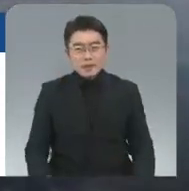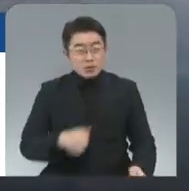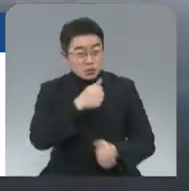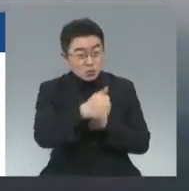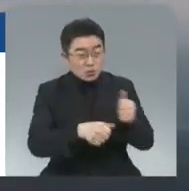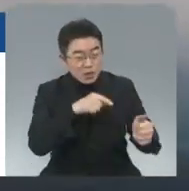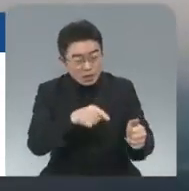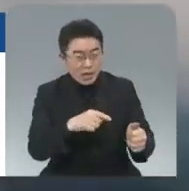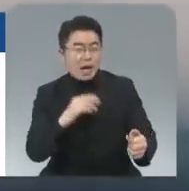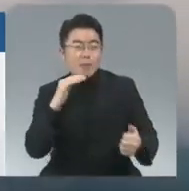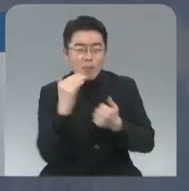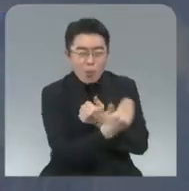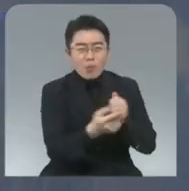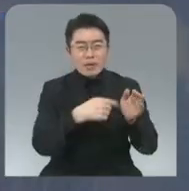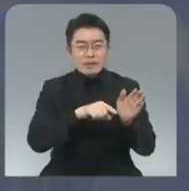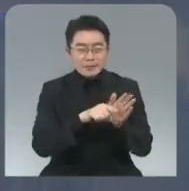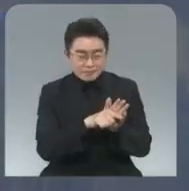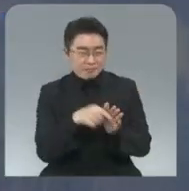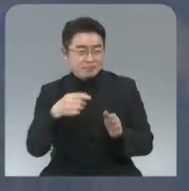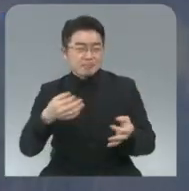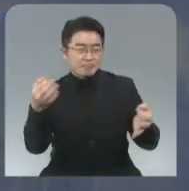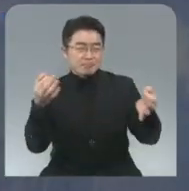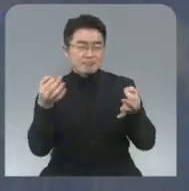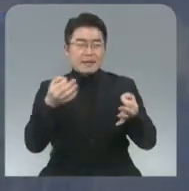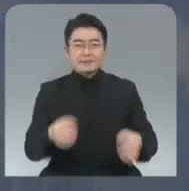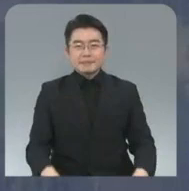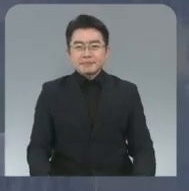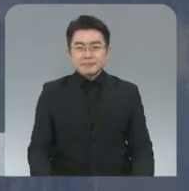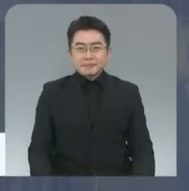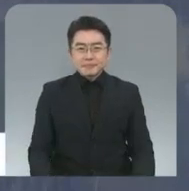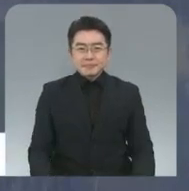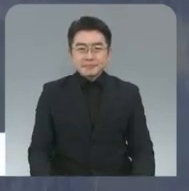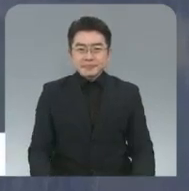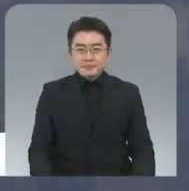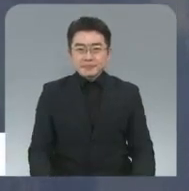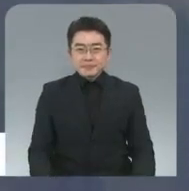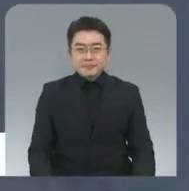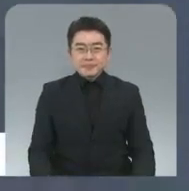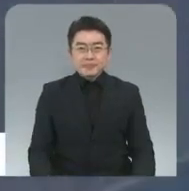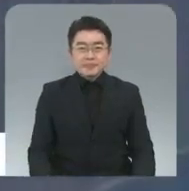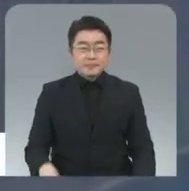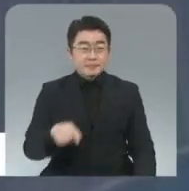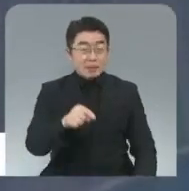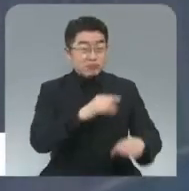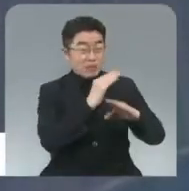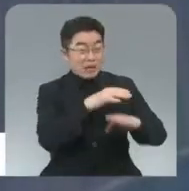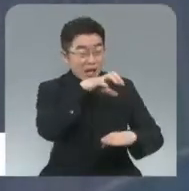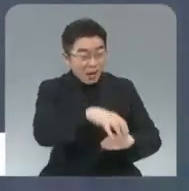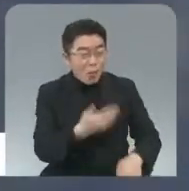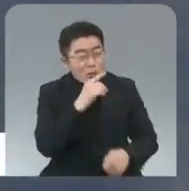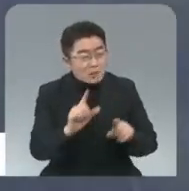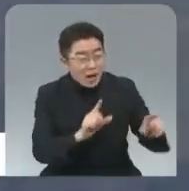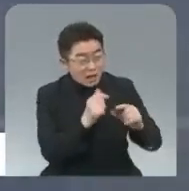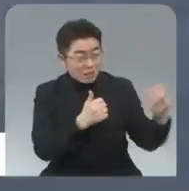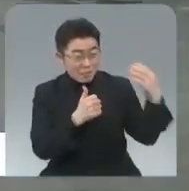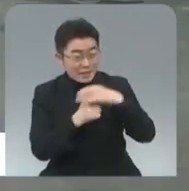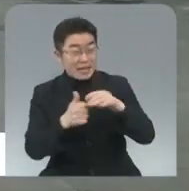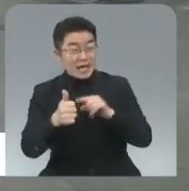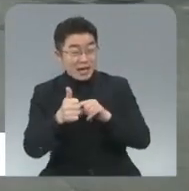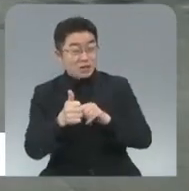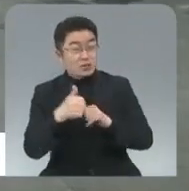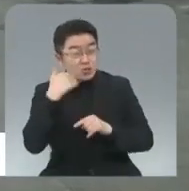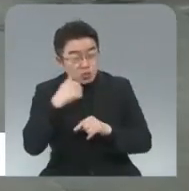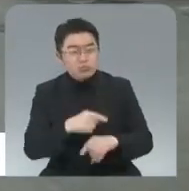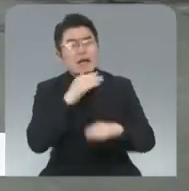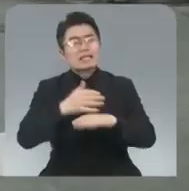luar dianalisis rezim Pyongyang hendak mengimbangi Citra seorang diktator yang bertanggung jawab atas masalah hak asasi manusia dan keinginannya